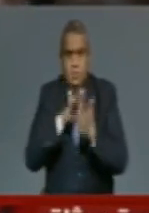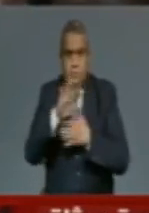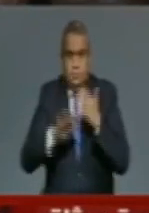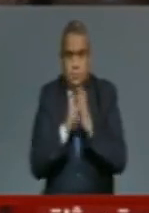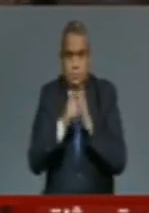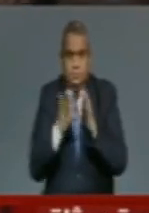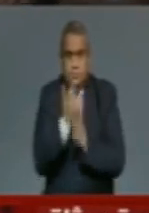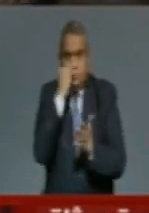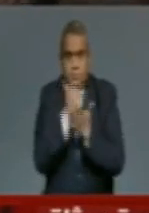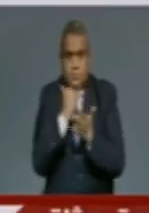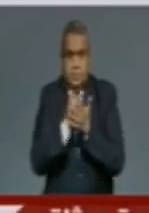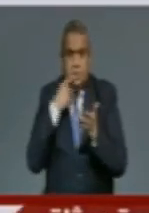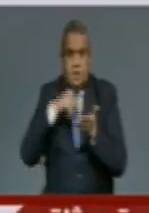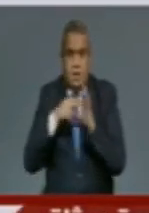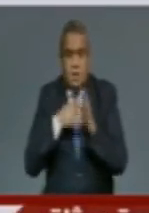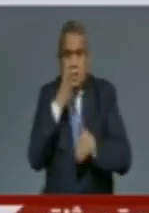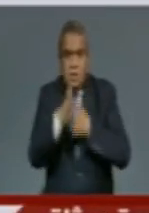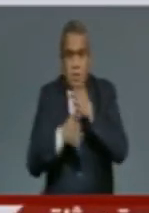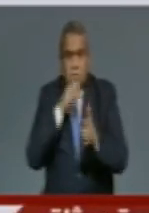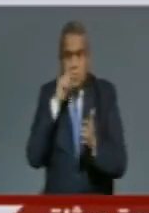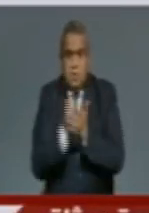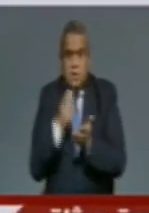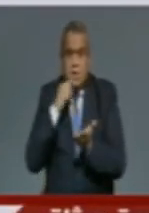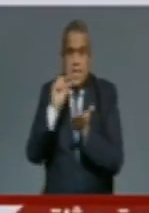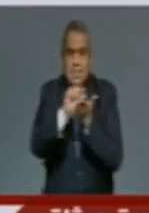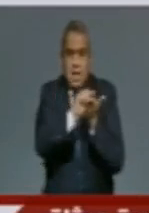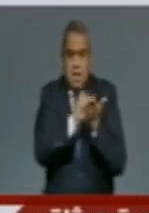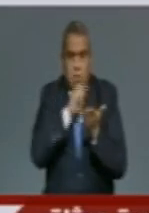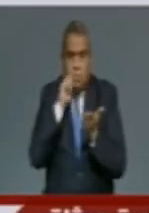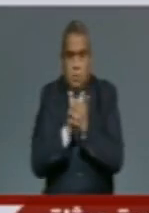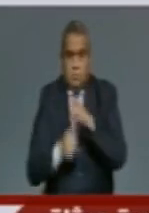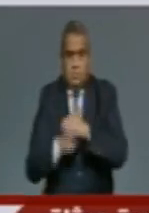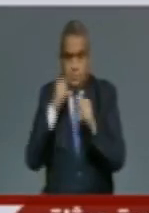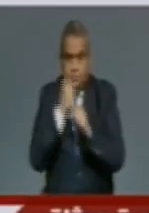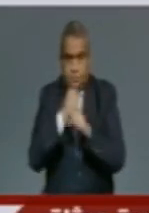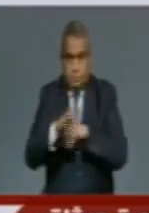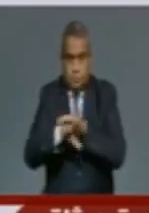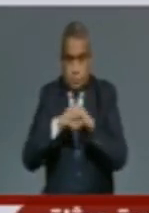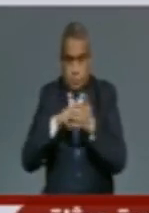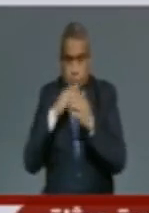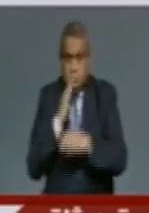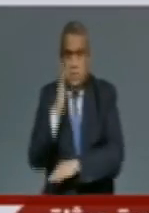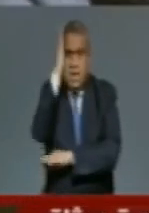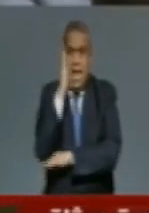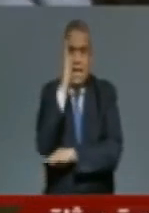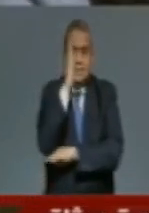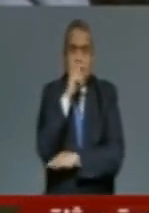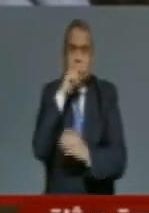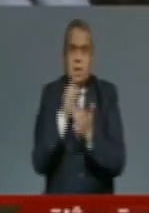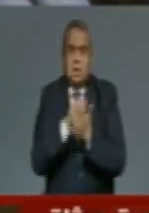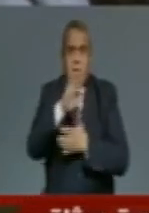أكثر استجابة لاحتياجات الدول النامية وأكثر قدرة أيضا على الصمود أمام